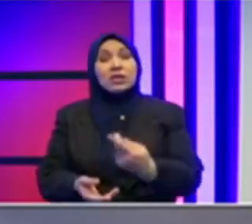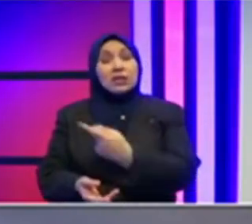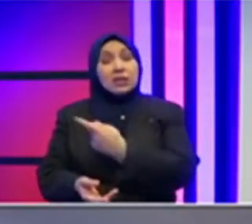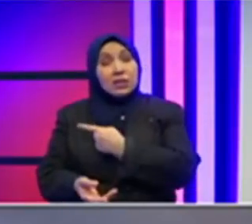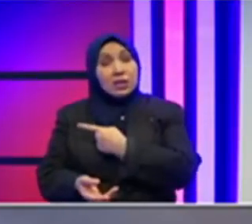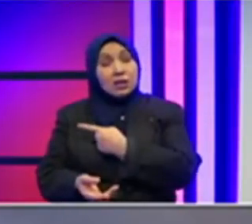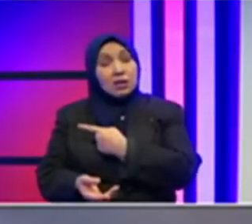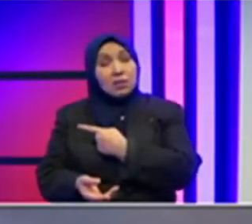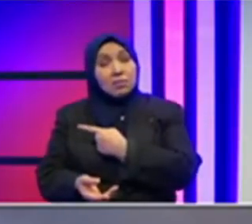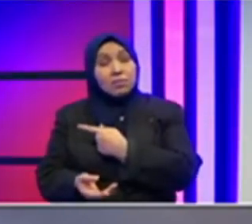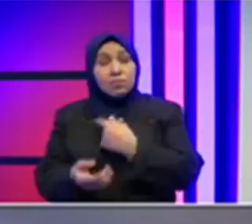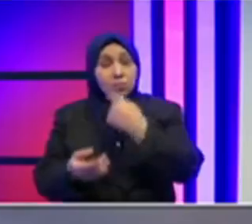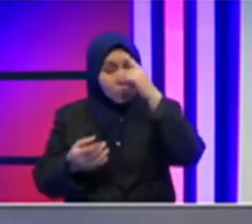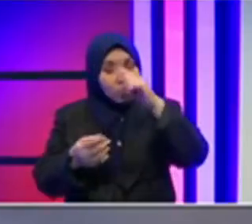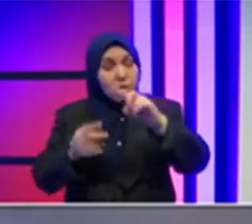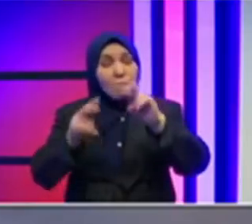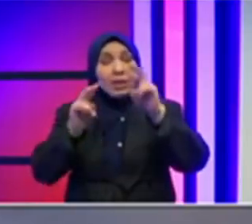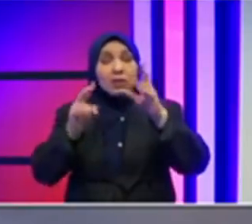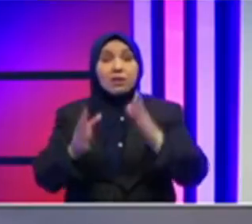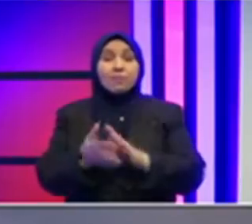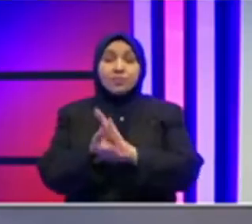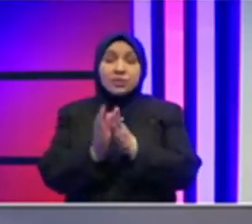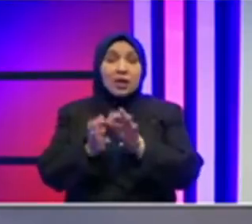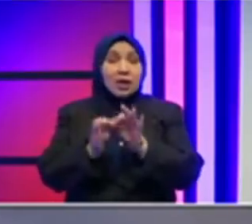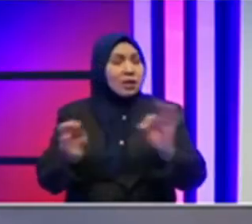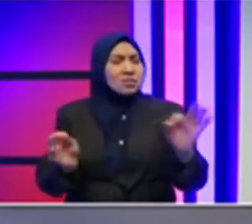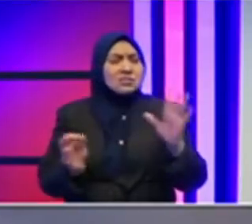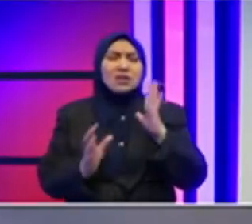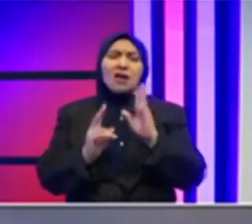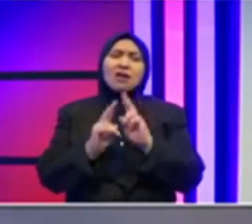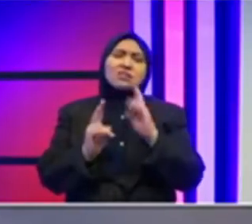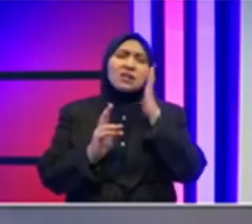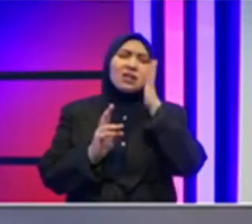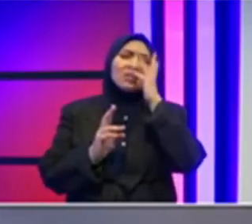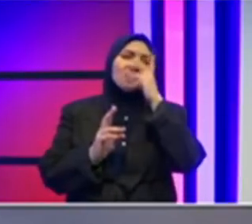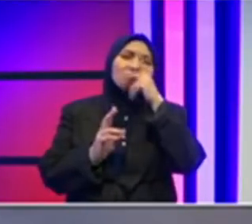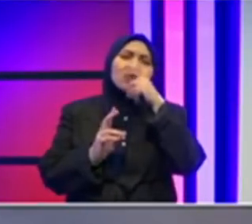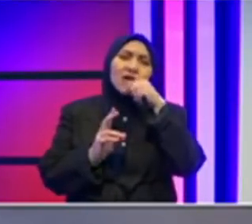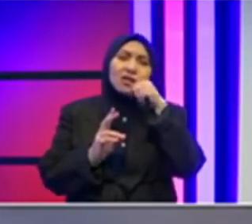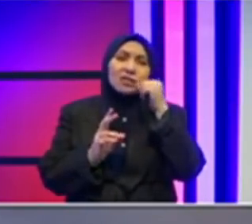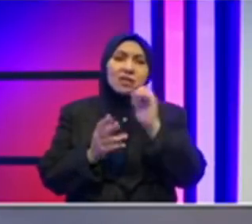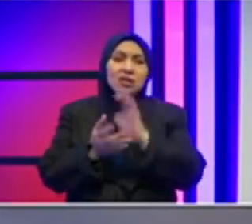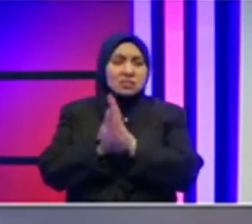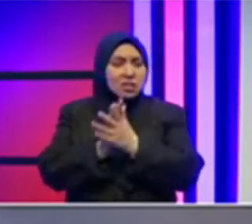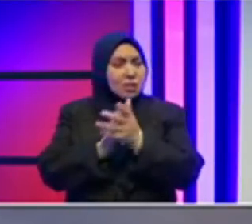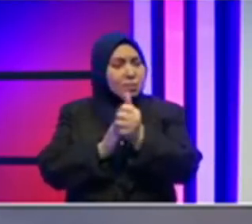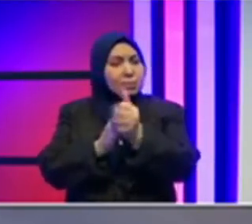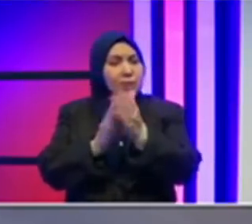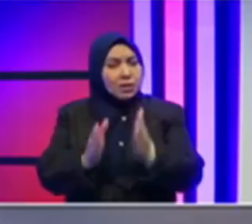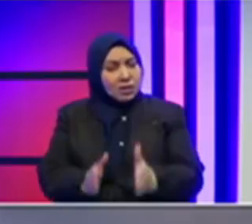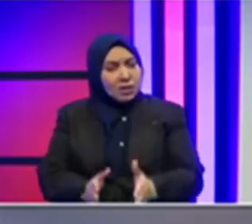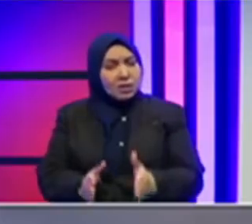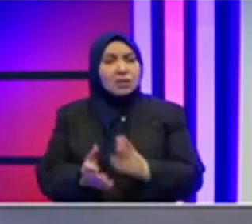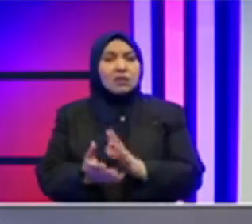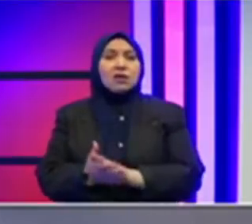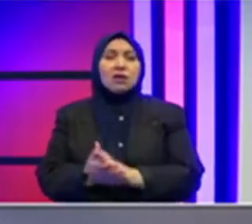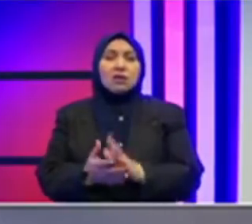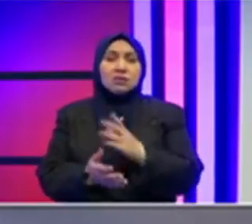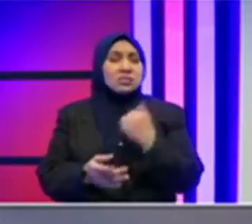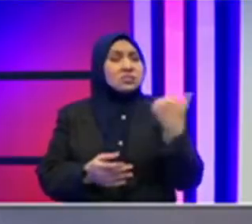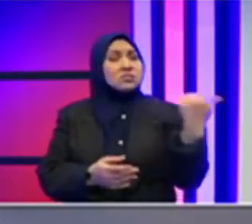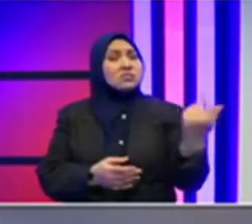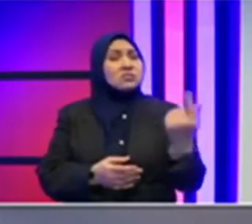di parlimen contohnya, jadi ayat ini sangat-sangat cantiklah, penting. Mudah-mudahan pemimpin-pemimpin kita, ketua-ketua kita